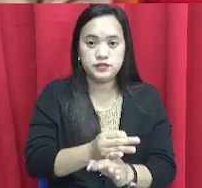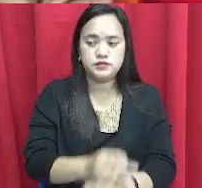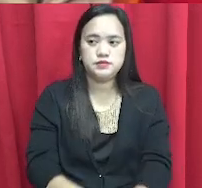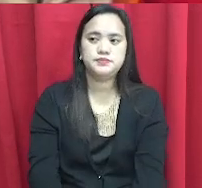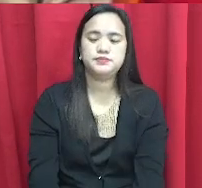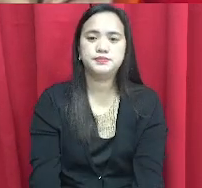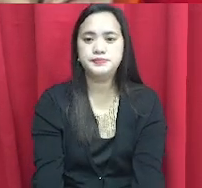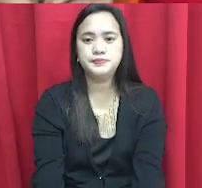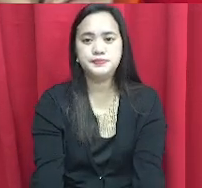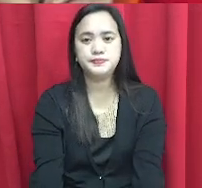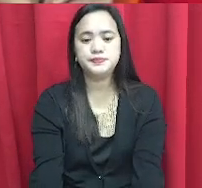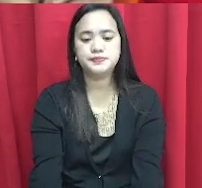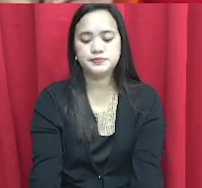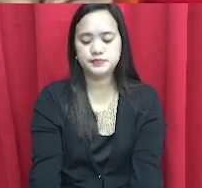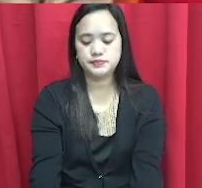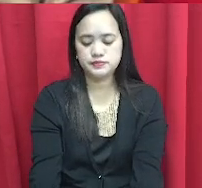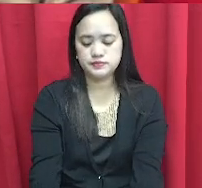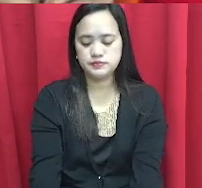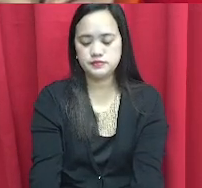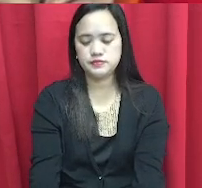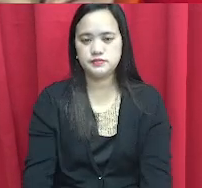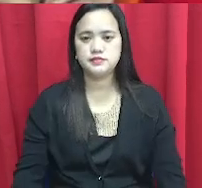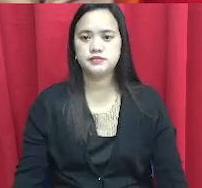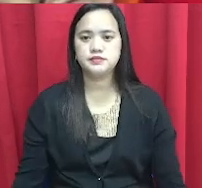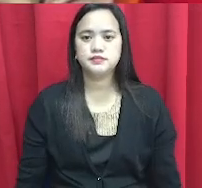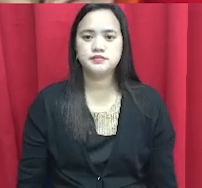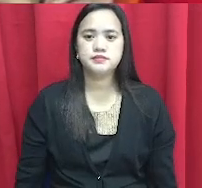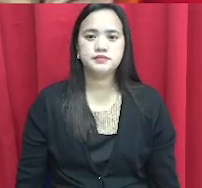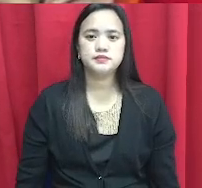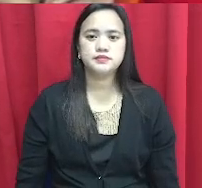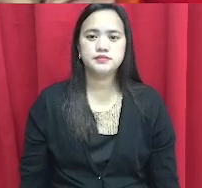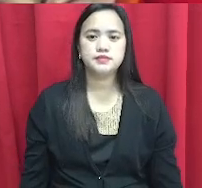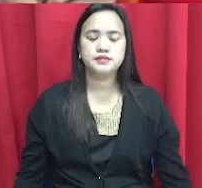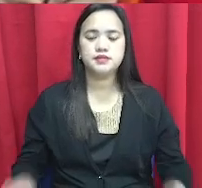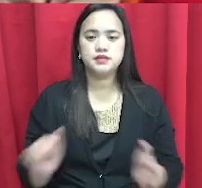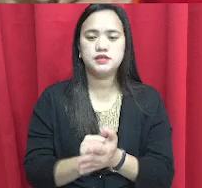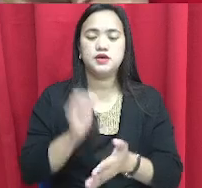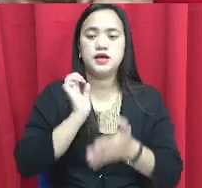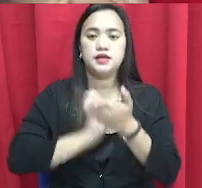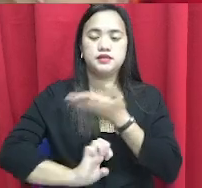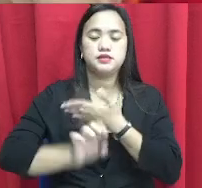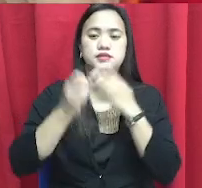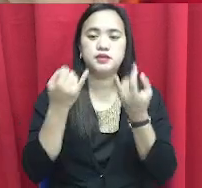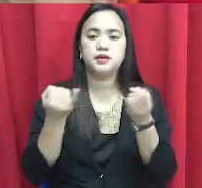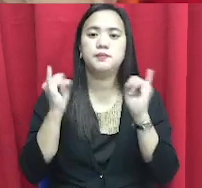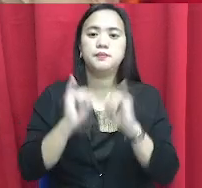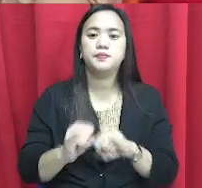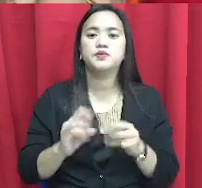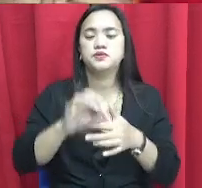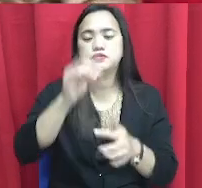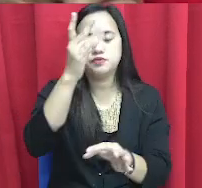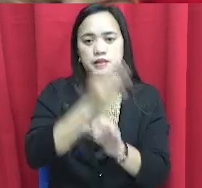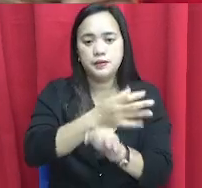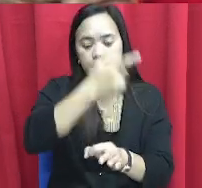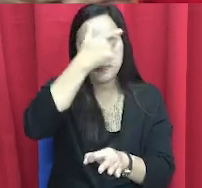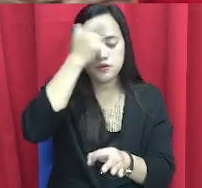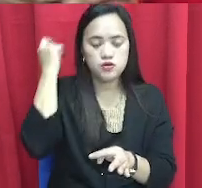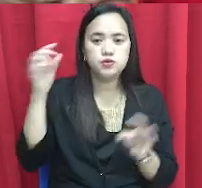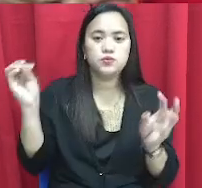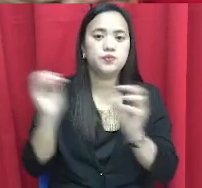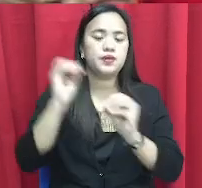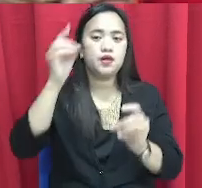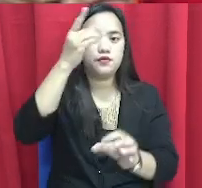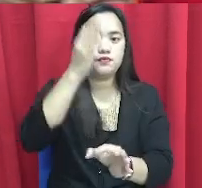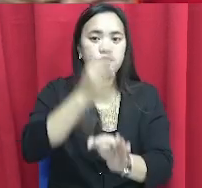nak niyo po dito papasok ang kahalagahan ng pananampalataya mga kapatid sa kadahilanang without